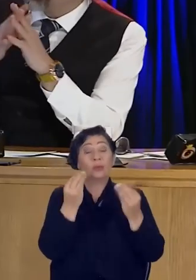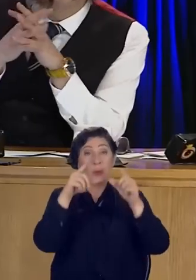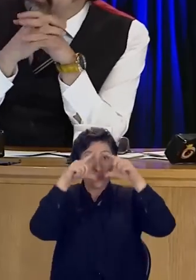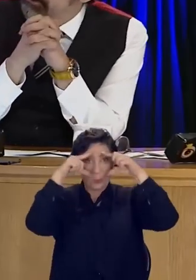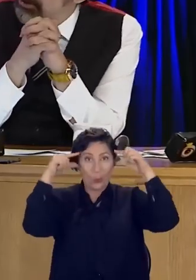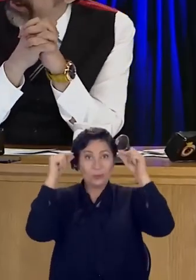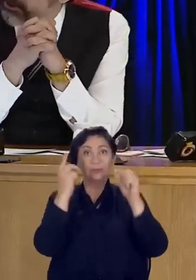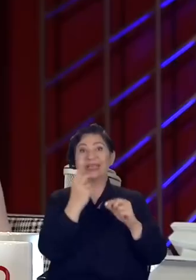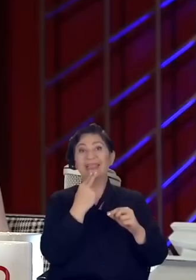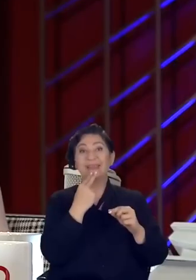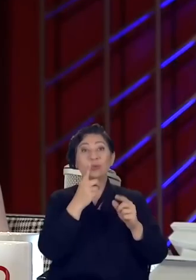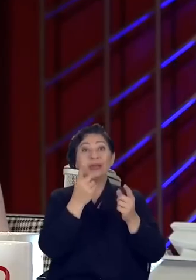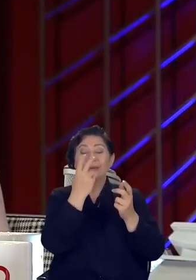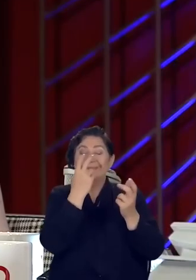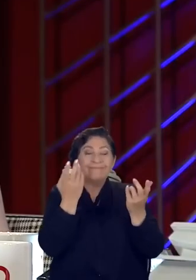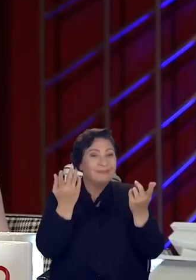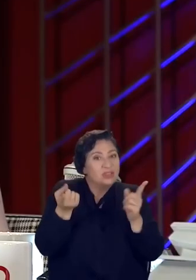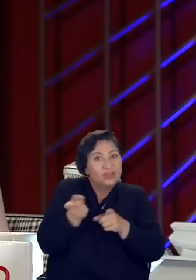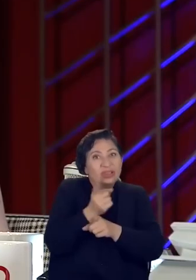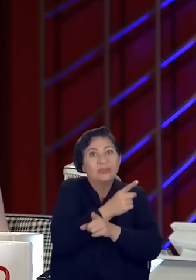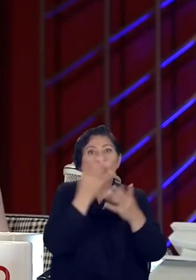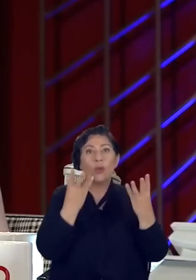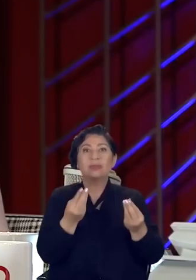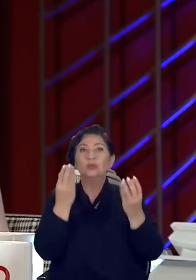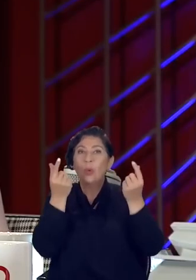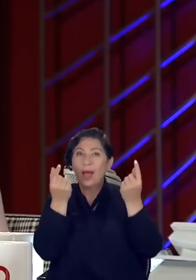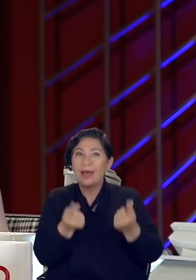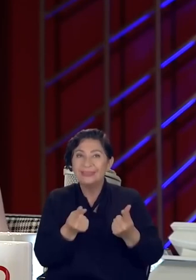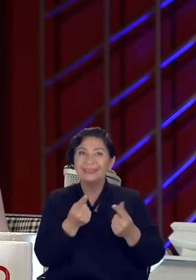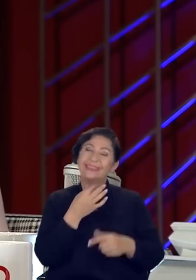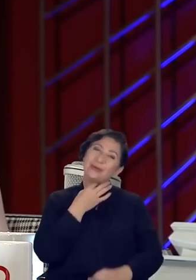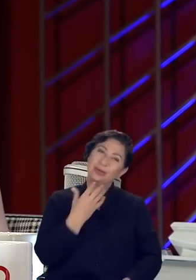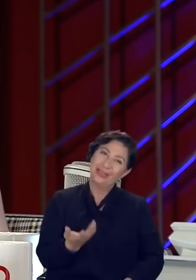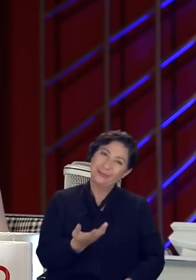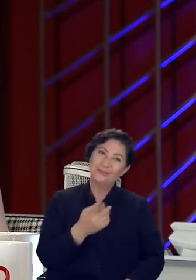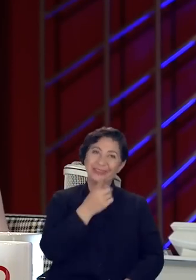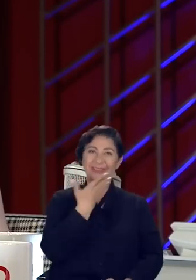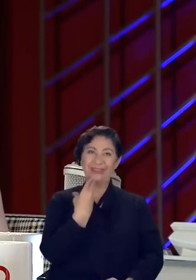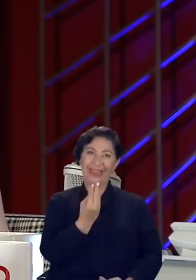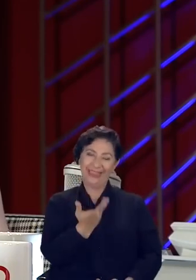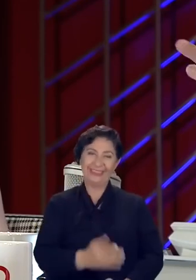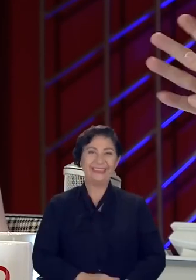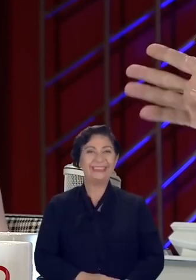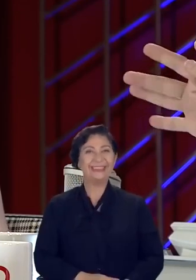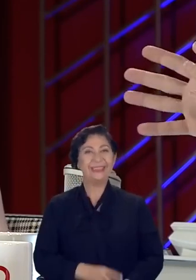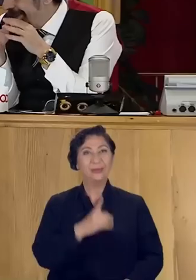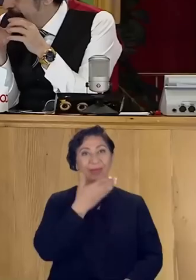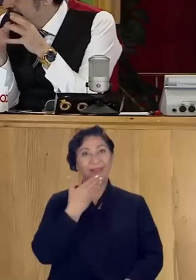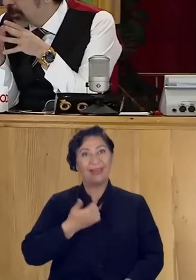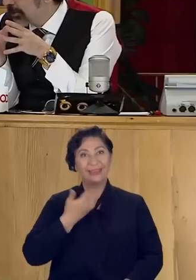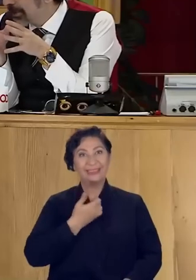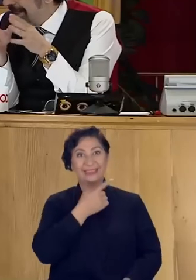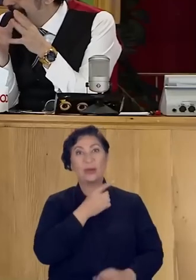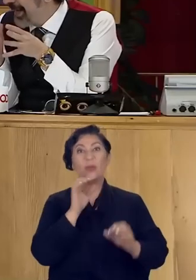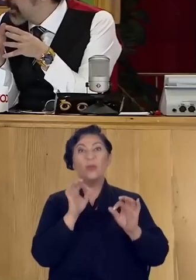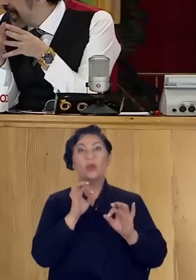gözlü bir kadında bu kadar hususiyet olması tabii ki az rastlanır bir şey. O sizin güzelliğiniz. Bu yakışıklıyı da